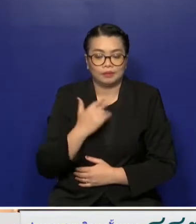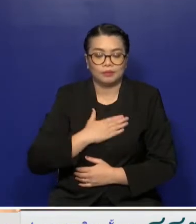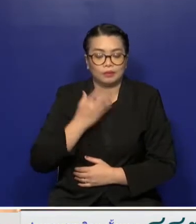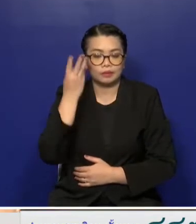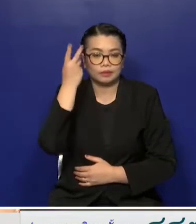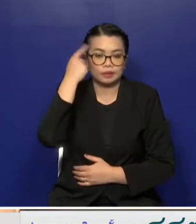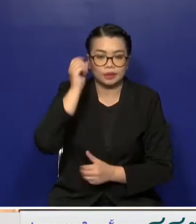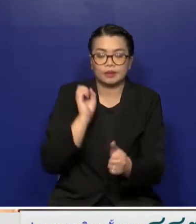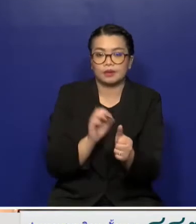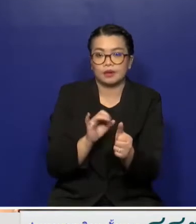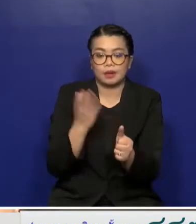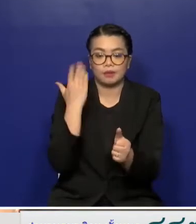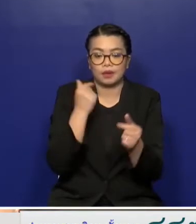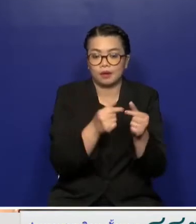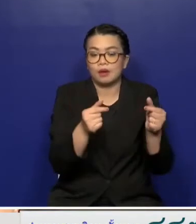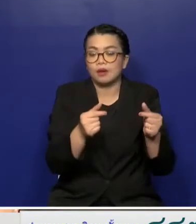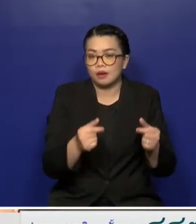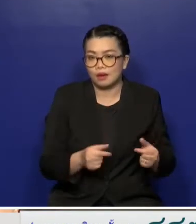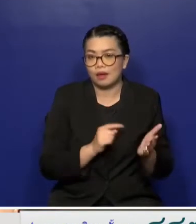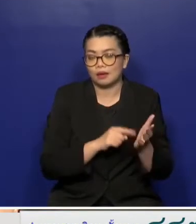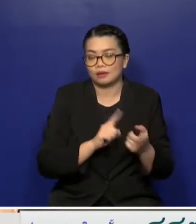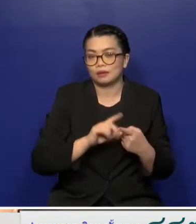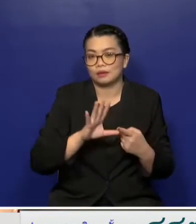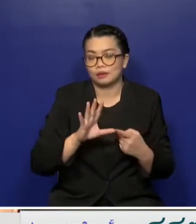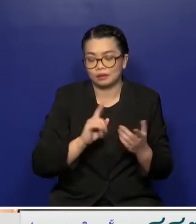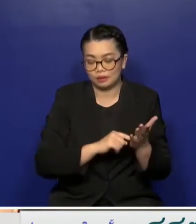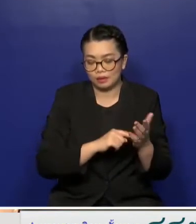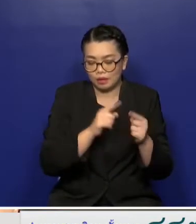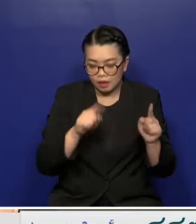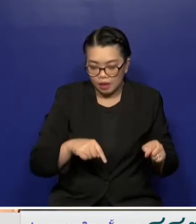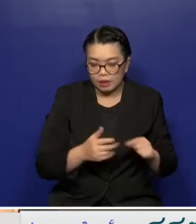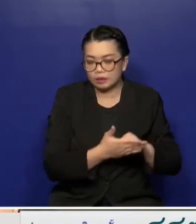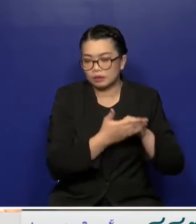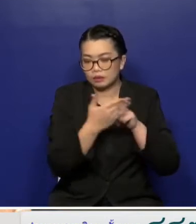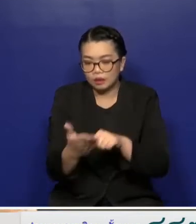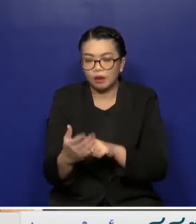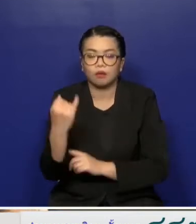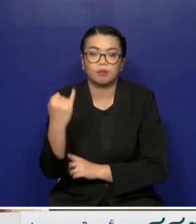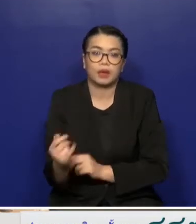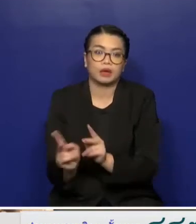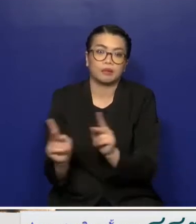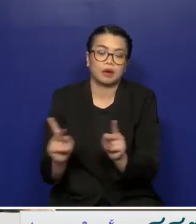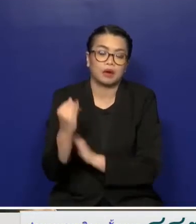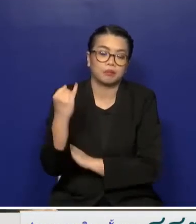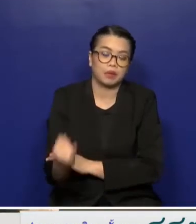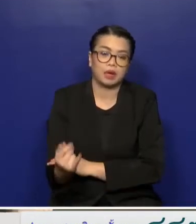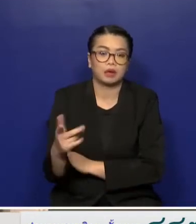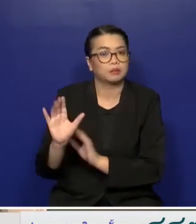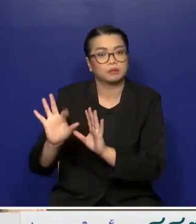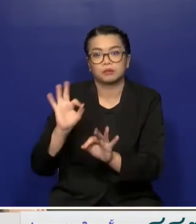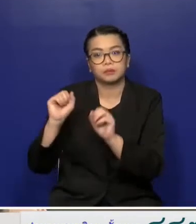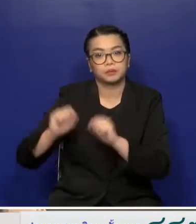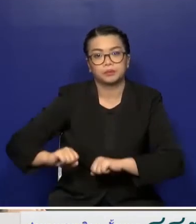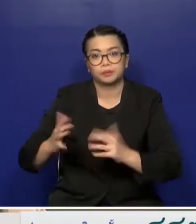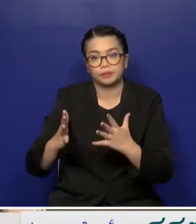เห็นและร่างไว้เป็นฉบับที่ก้าวหน้าแต่ก็ไปแพ้ในชั้นกรรมการผมนอกจากจะเห็นด้วยว่าต้อง